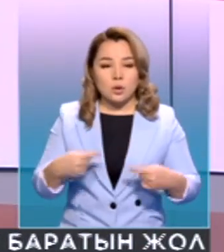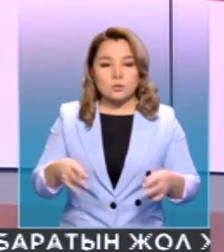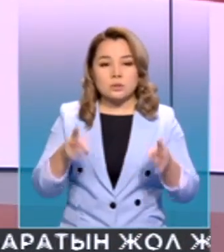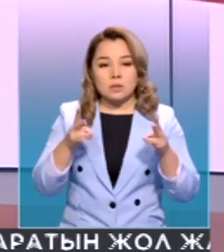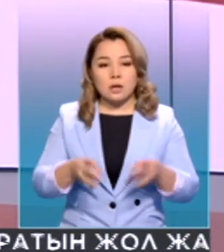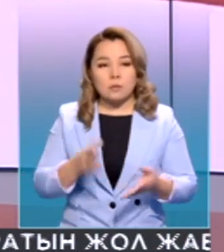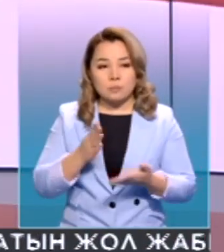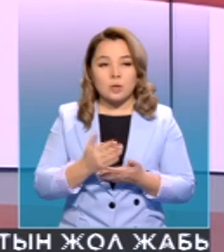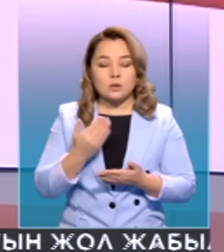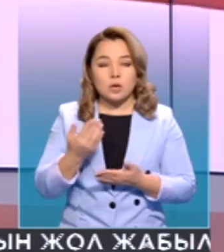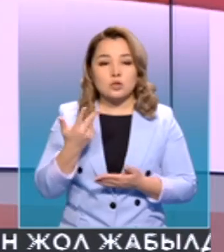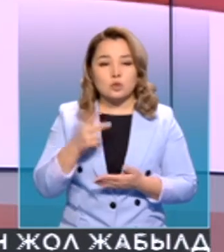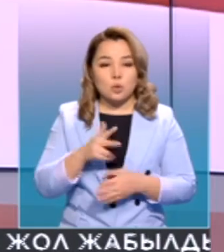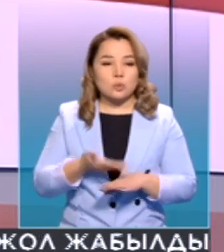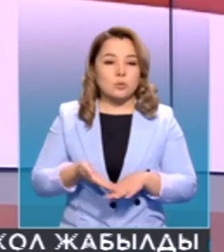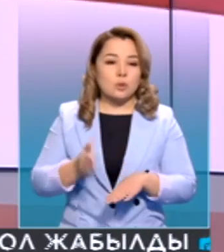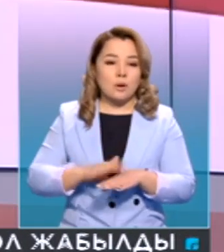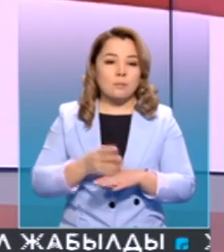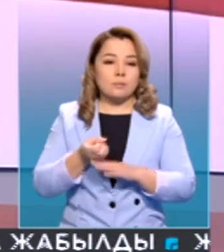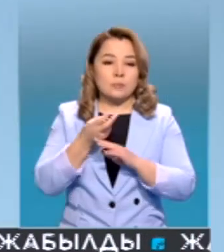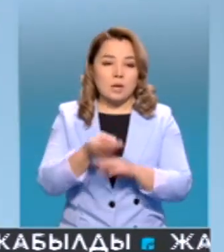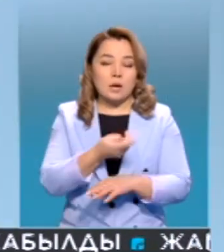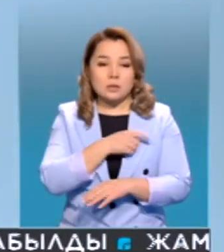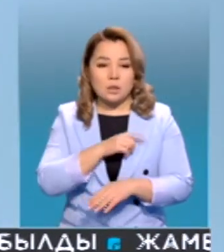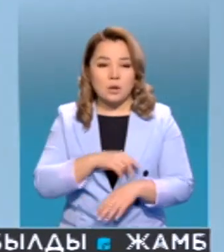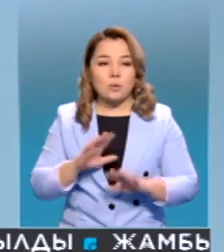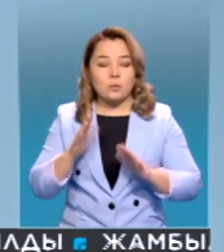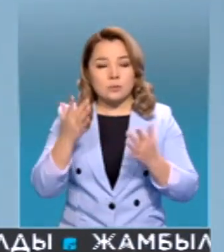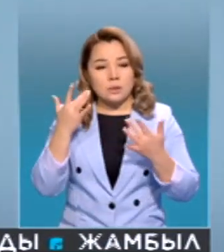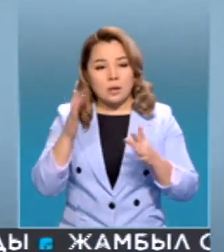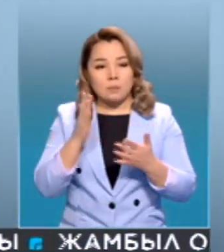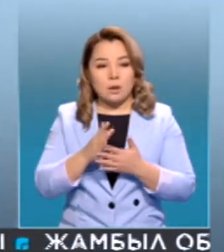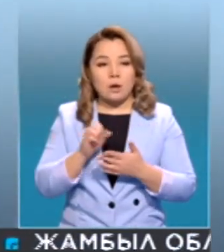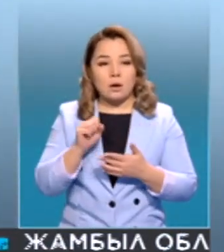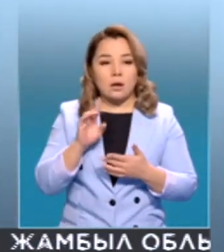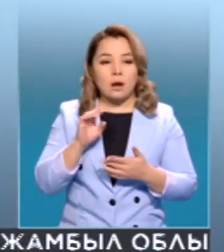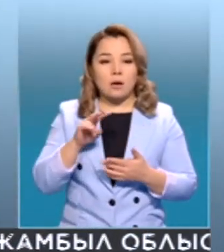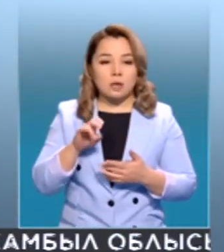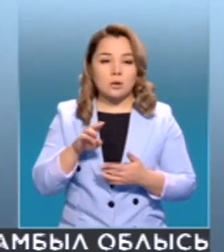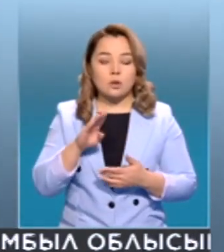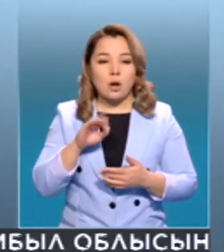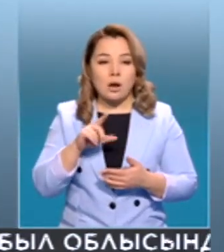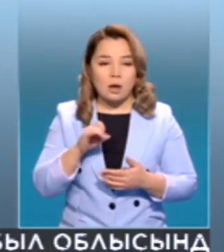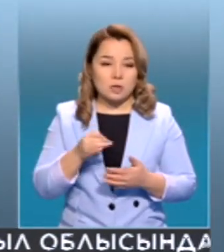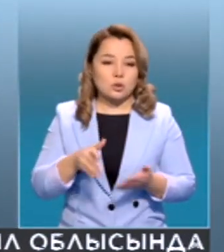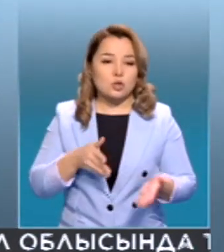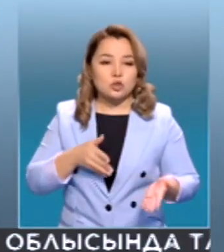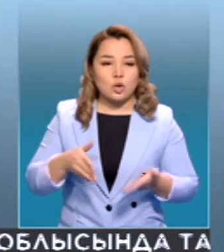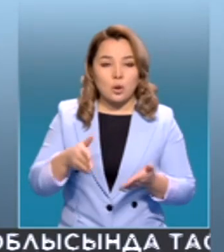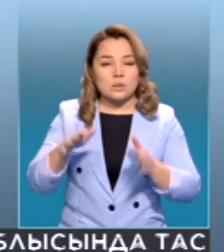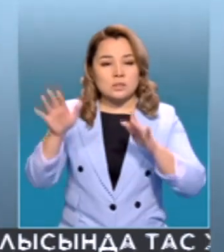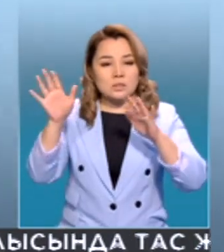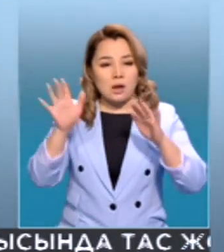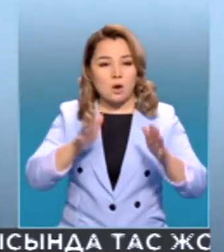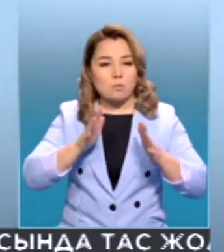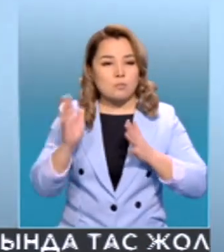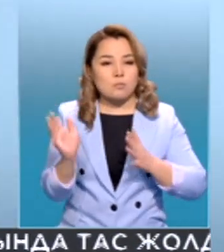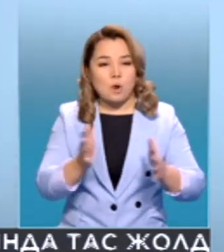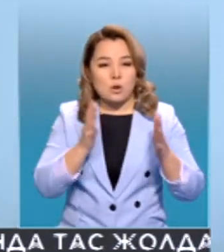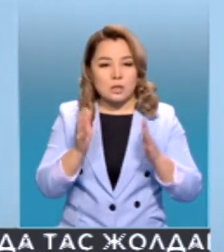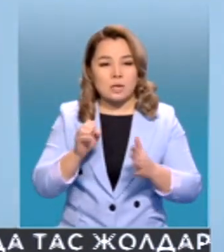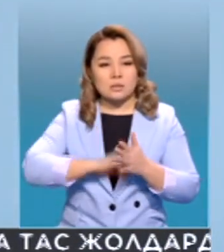алған. Оның үшеуі жансақты бөлімде жатыр. Оқиға Арқалық Торғай тас жолының бойында болған. Аймақта қалың қар жауып боран